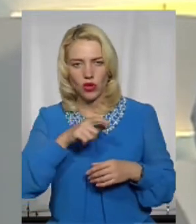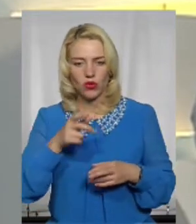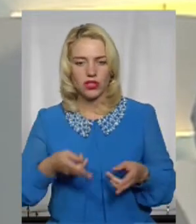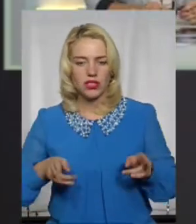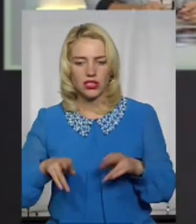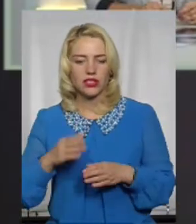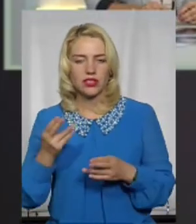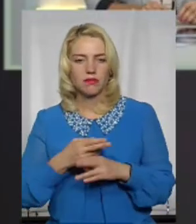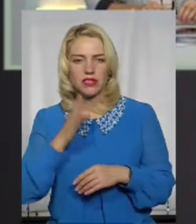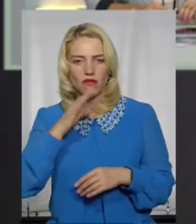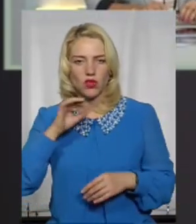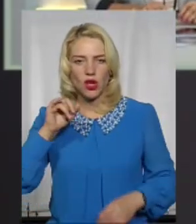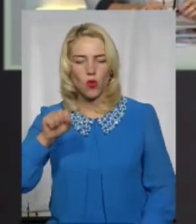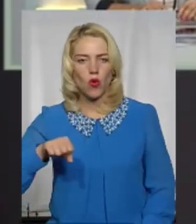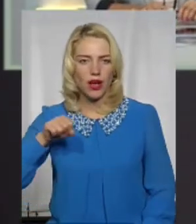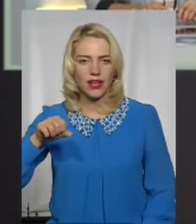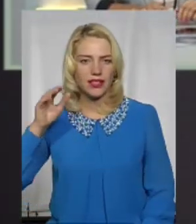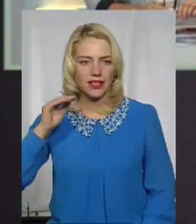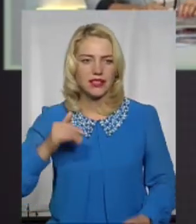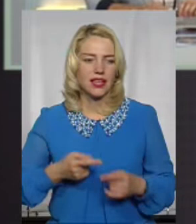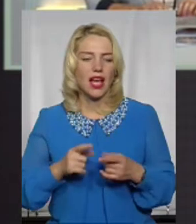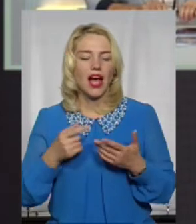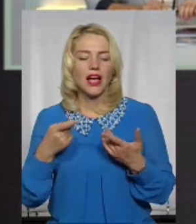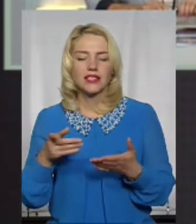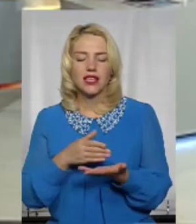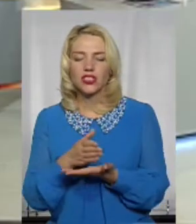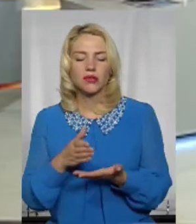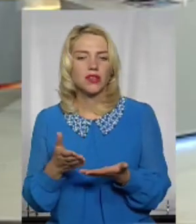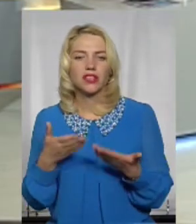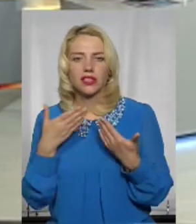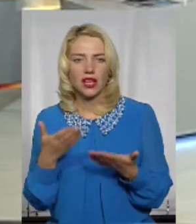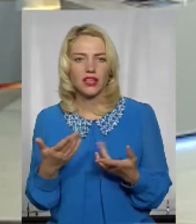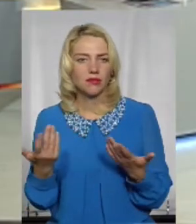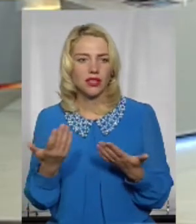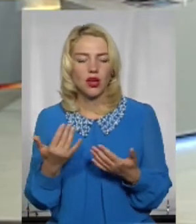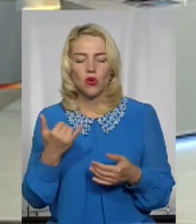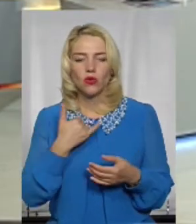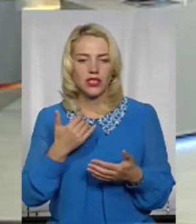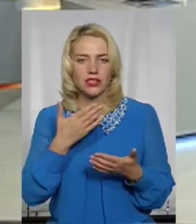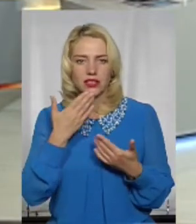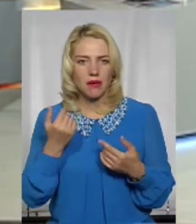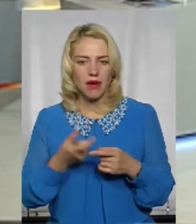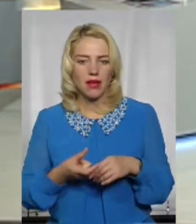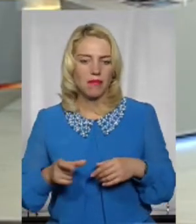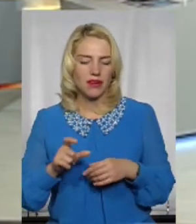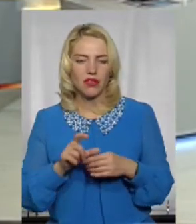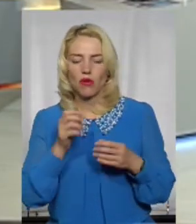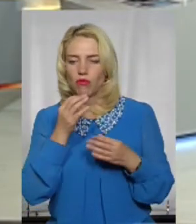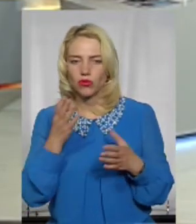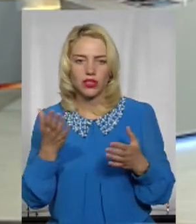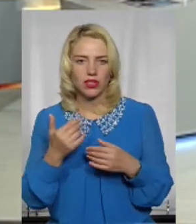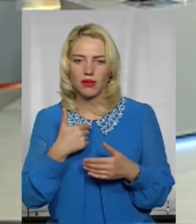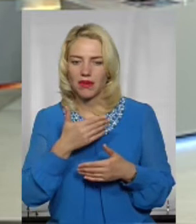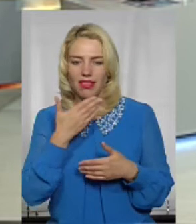без води в криницях. І тому... А за іншими критеріями? Так, за іншими критеріями у нас немає перевищень будь-яких. Ми